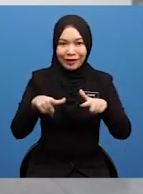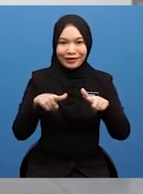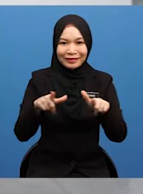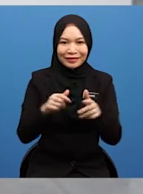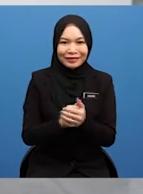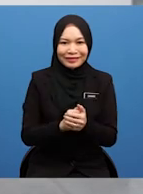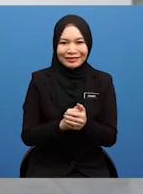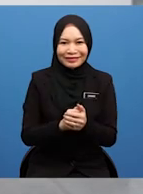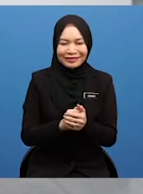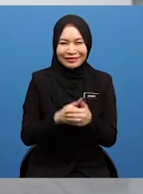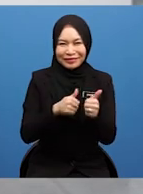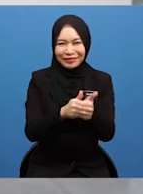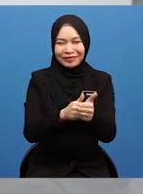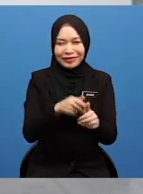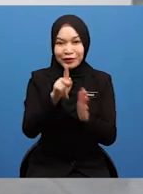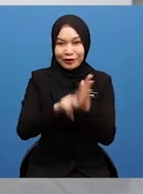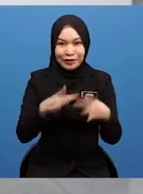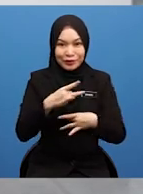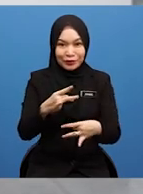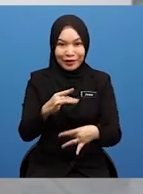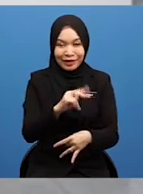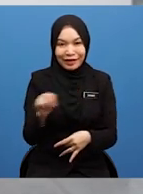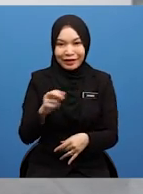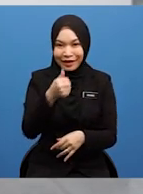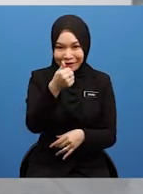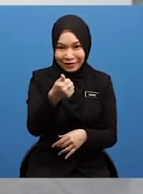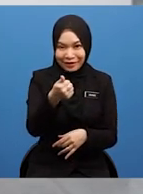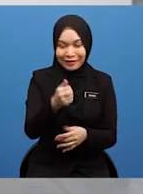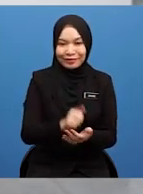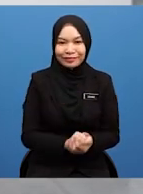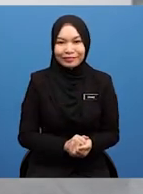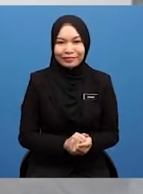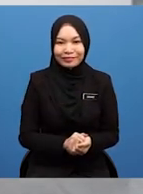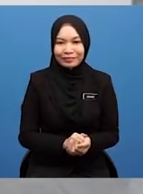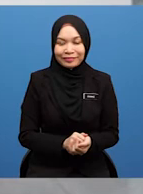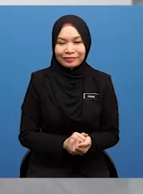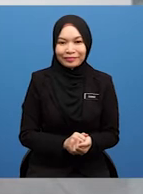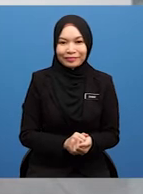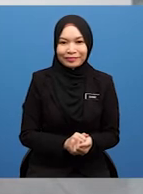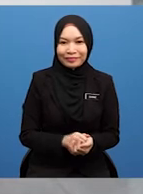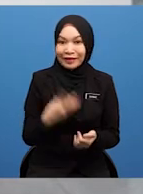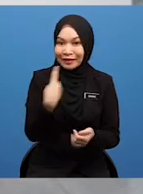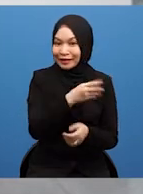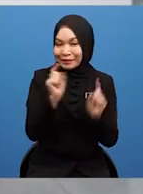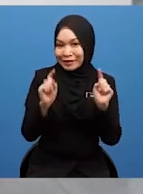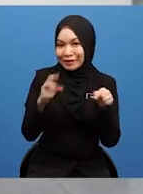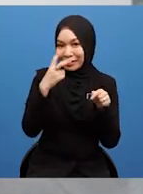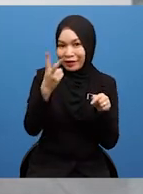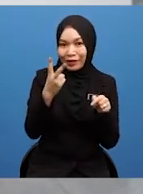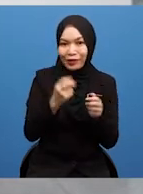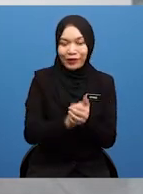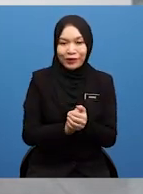mampu atau tidak ya betul fisik dan sebagainya kita juga harus melihat sebenarnya